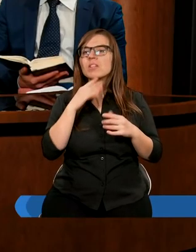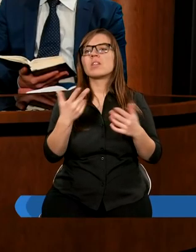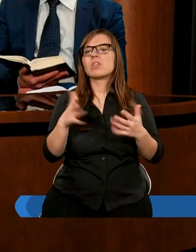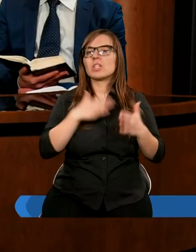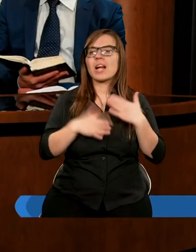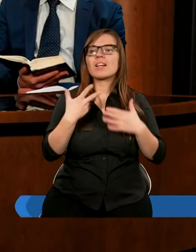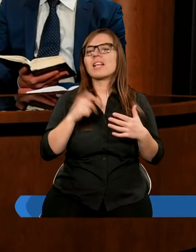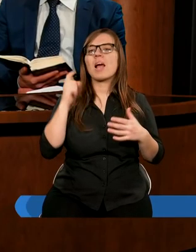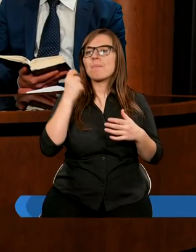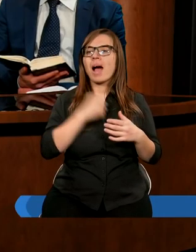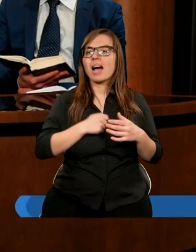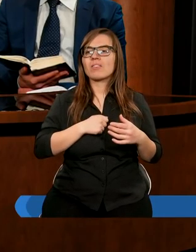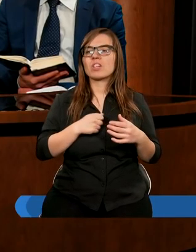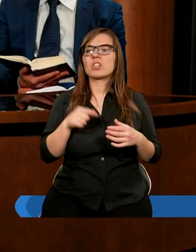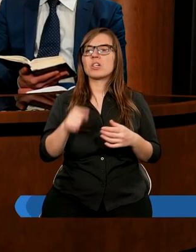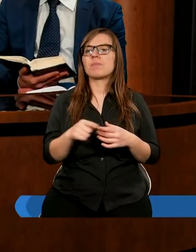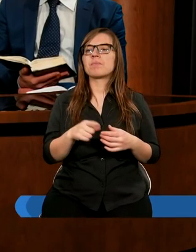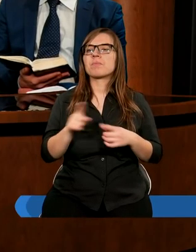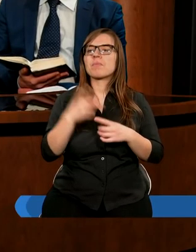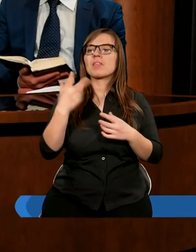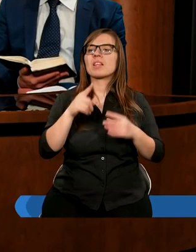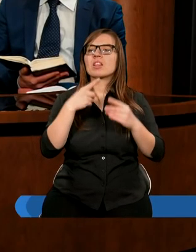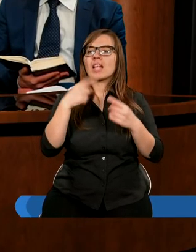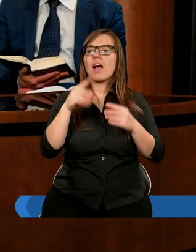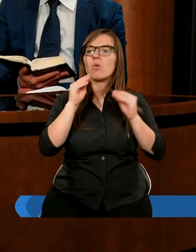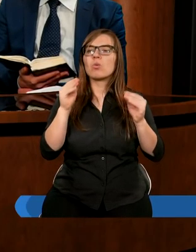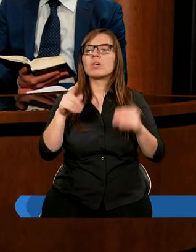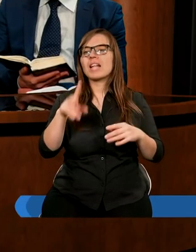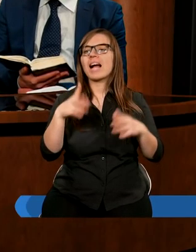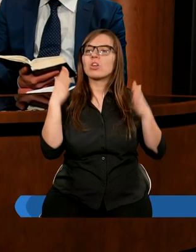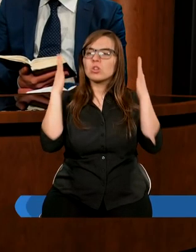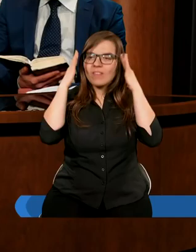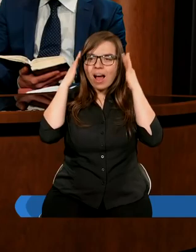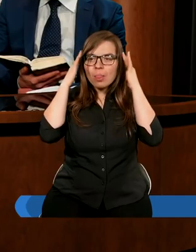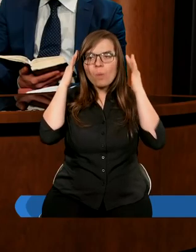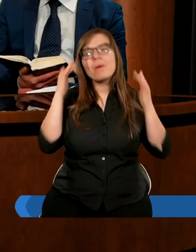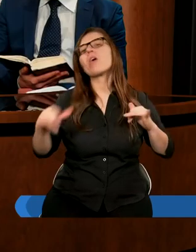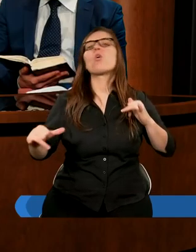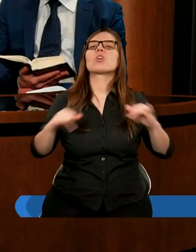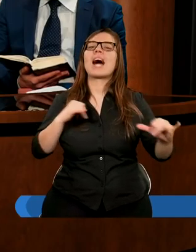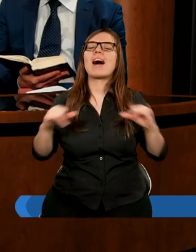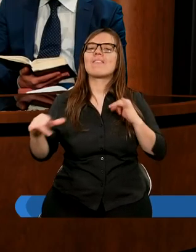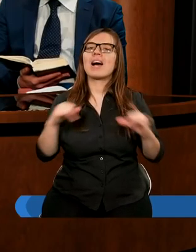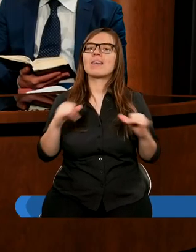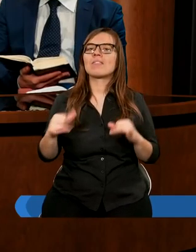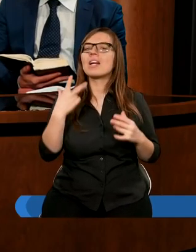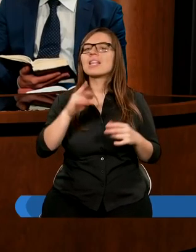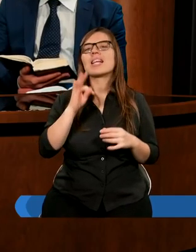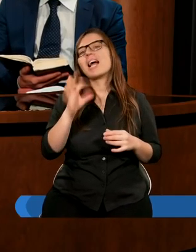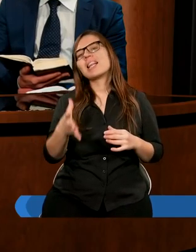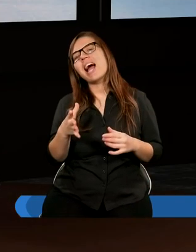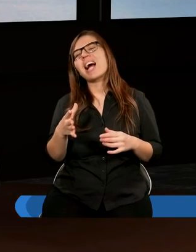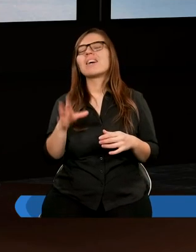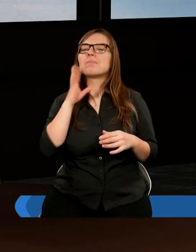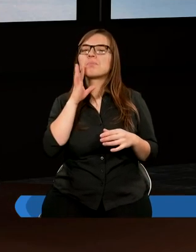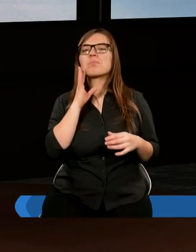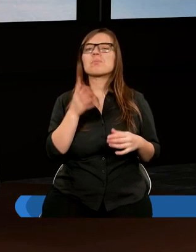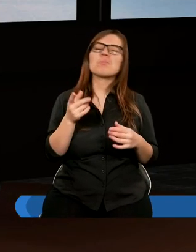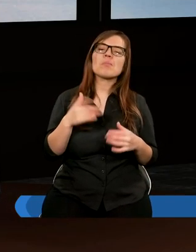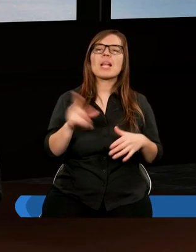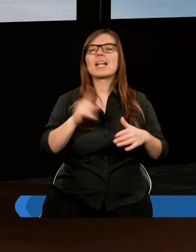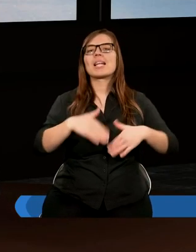Minimalizm. Ja bym jeszcze dodała, że to trochę uczy takiego świadomego szafarstwa. Nie takiego od dnia do